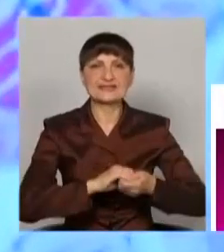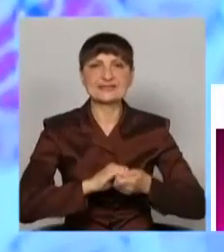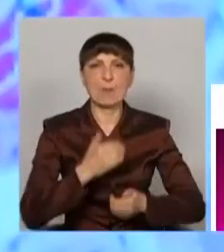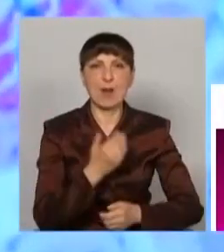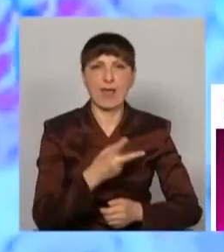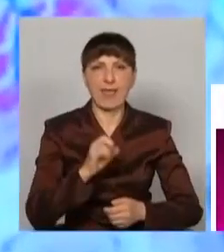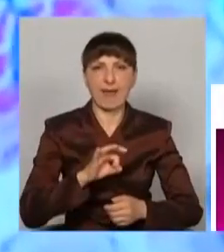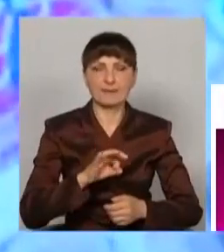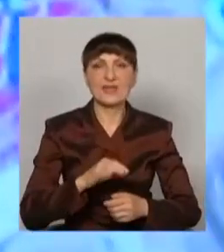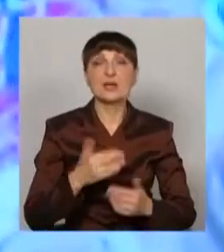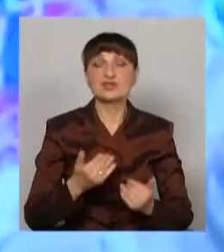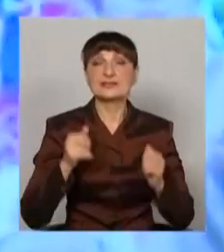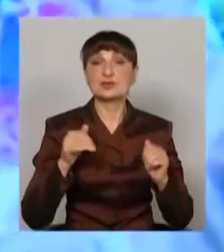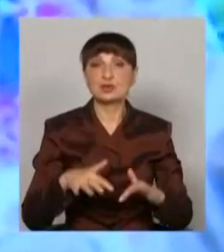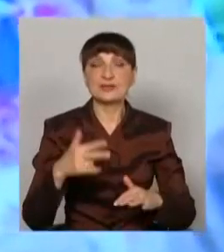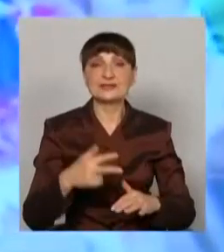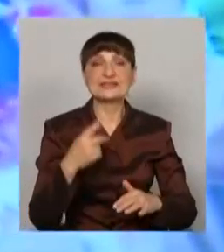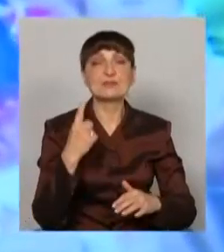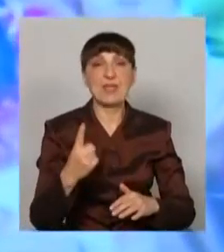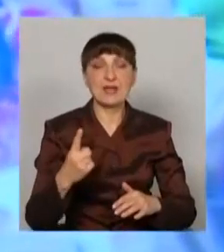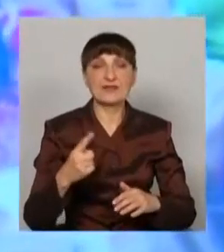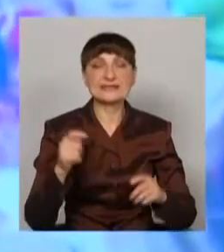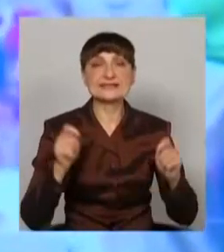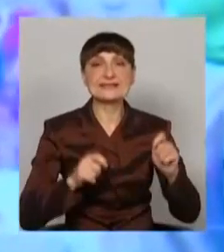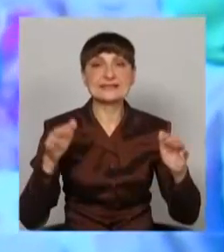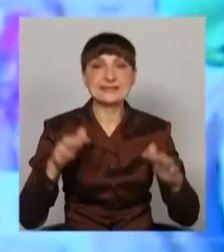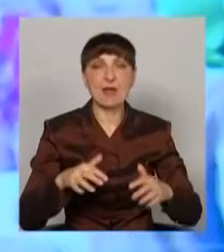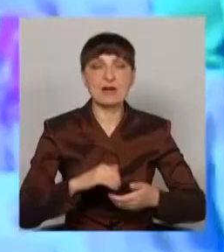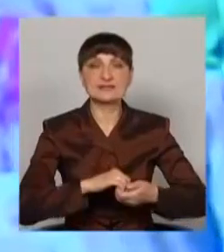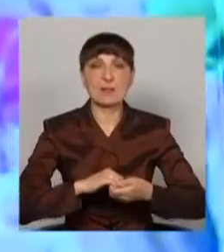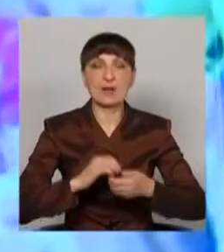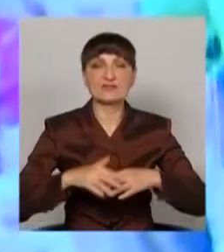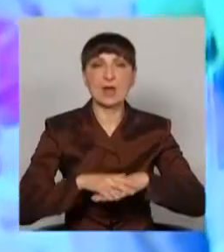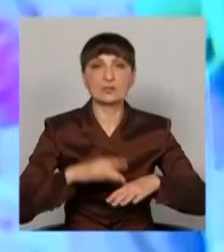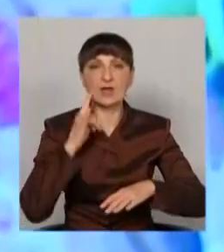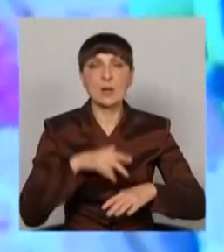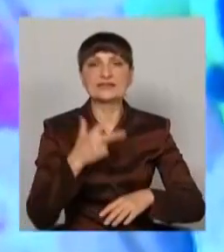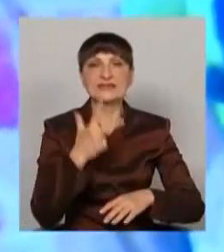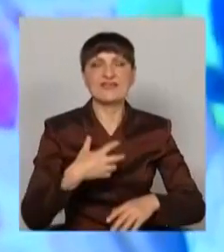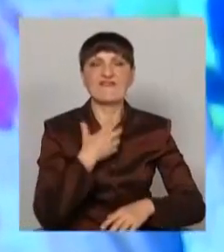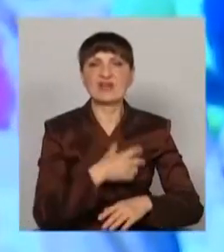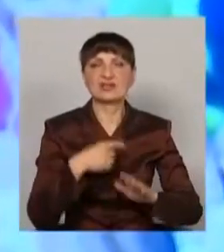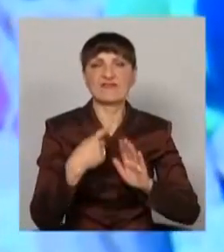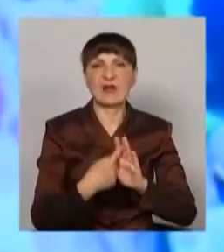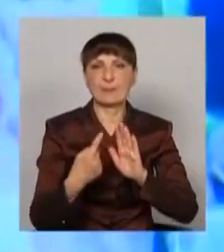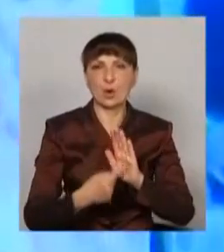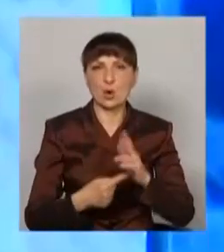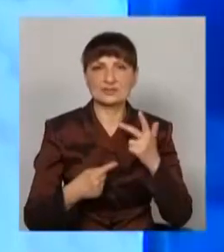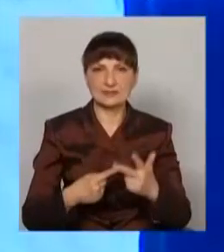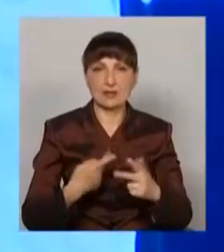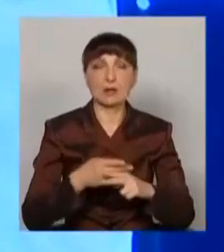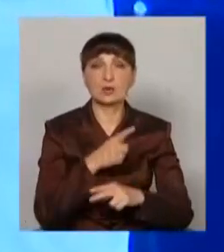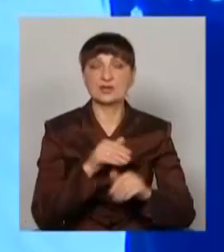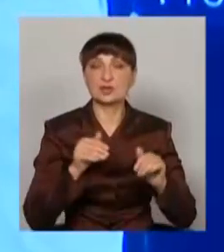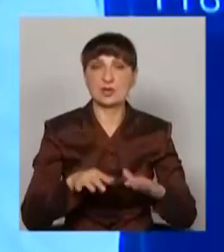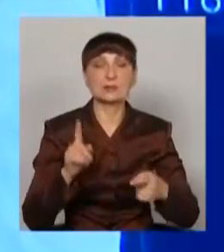сейчас выделены решением 31-й сессии Ассамблеи народа Казахстана, выделены три важных вопросов, которые Ассамблея народа Казахстана решает.